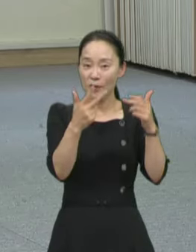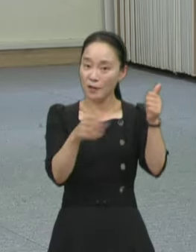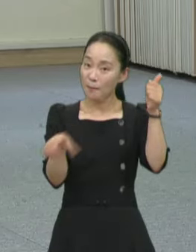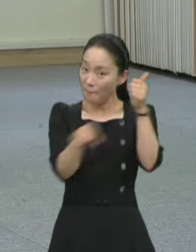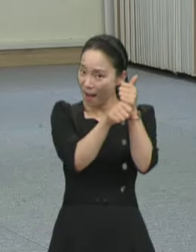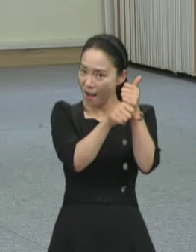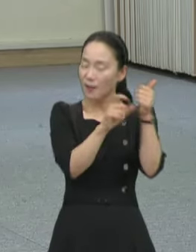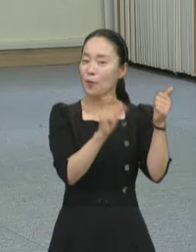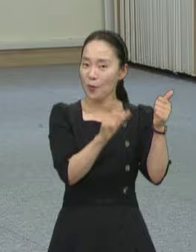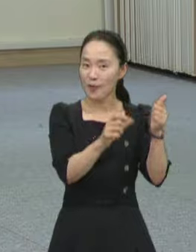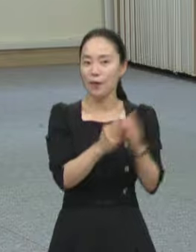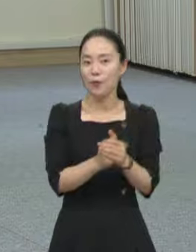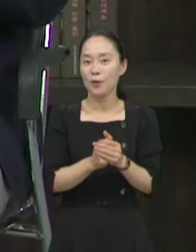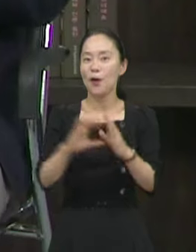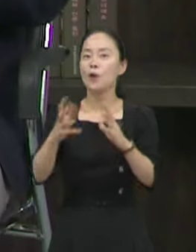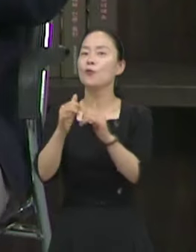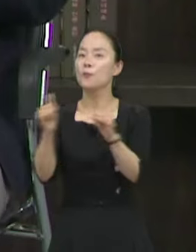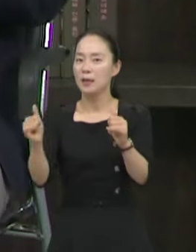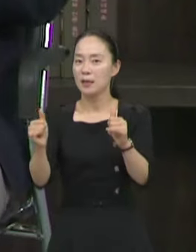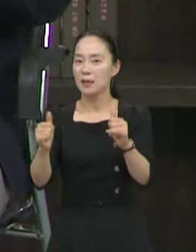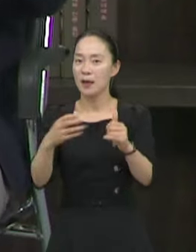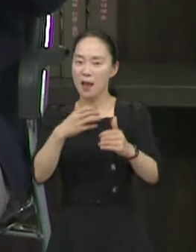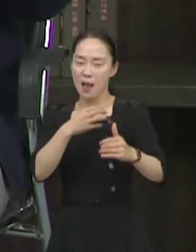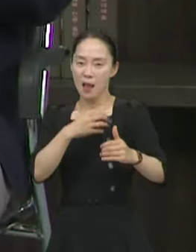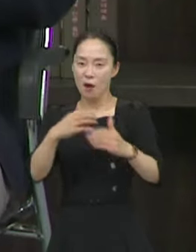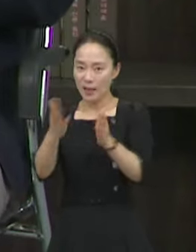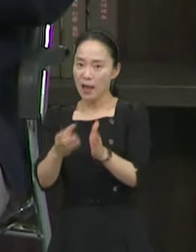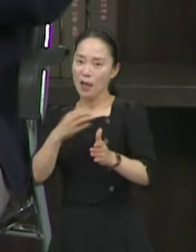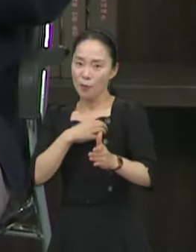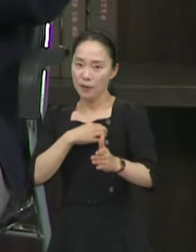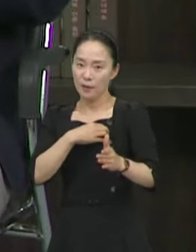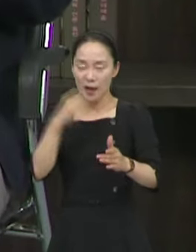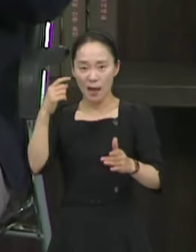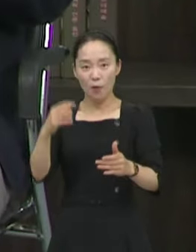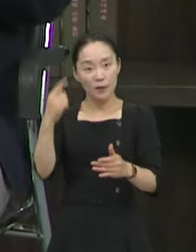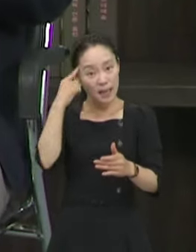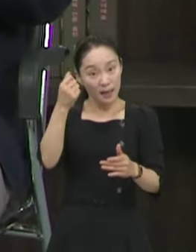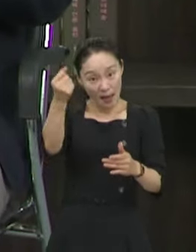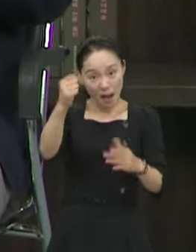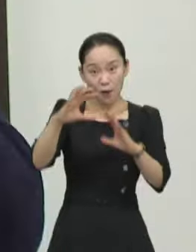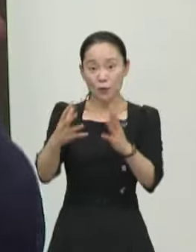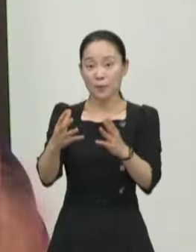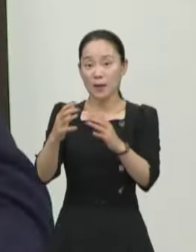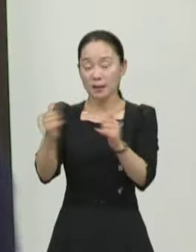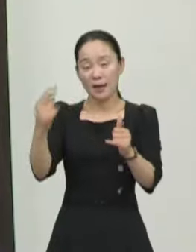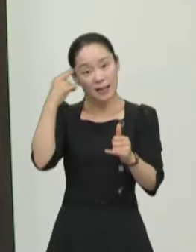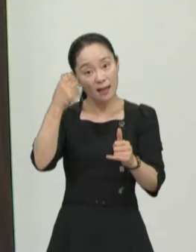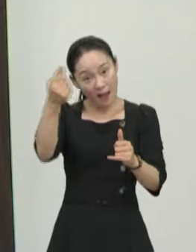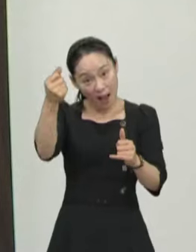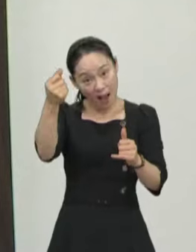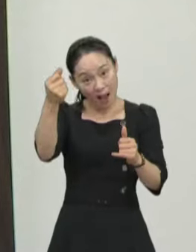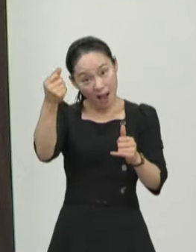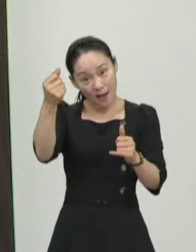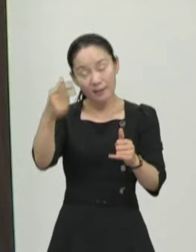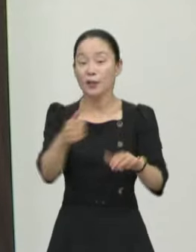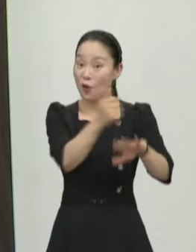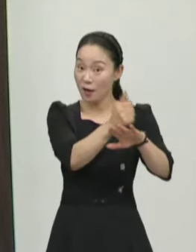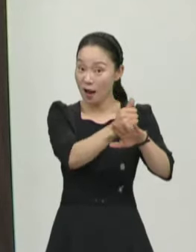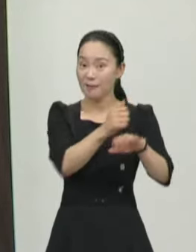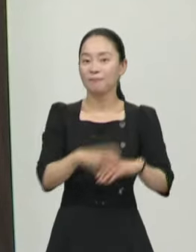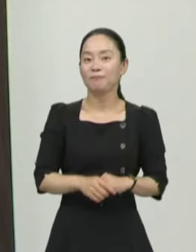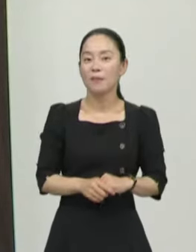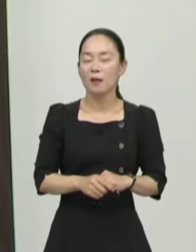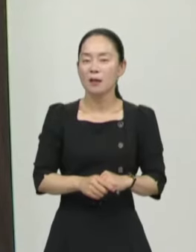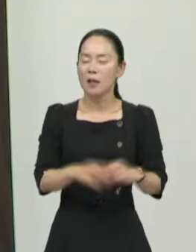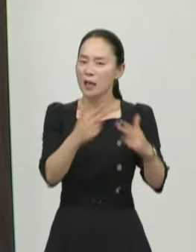거는 유권자들, 당원들의 판단이고 또 거기에 대한 국민들의 판단이 그런 결과를 낳은 거 아닙니까? 네. 그래서